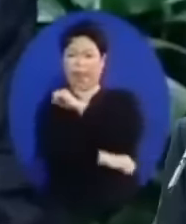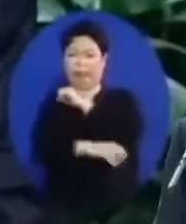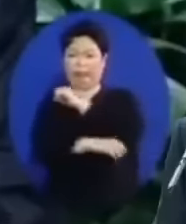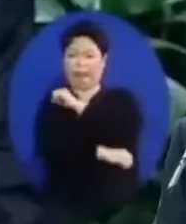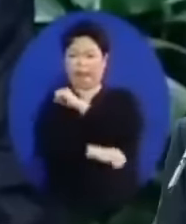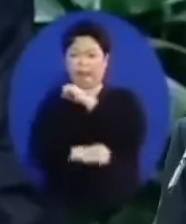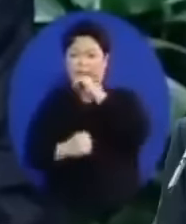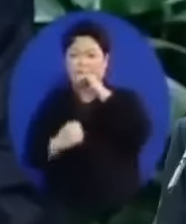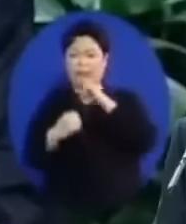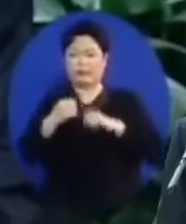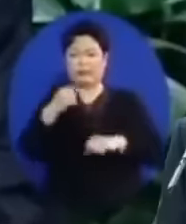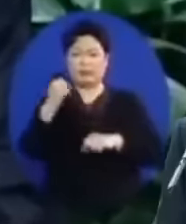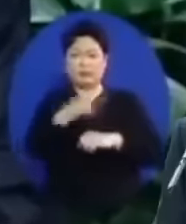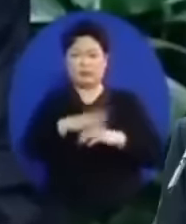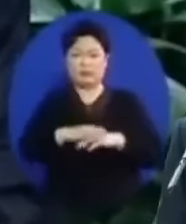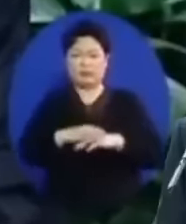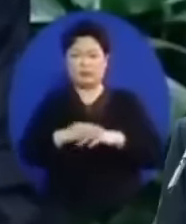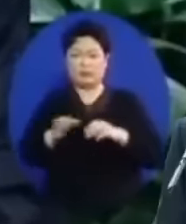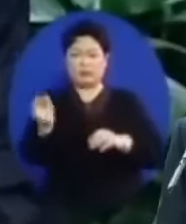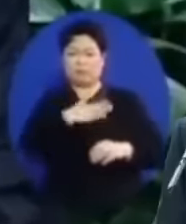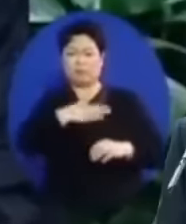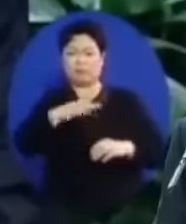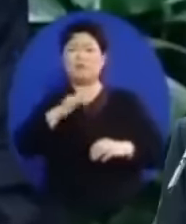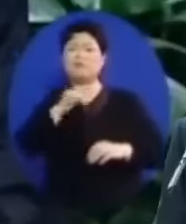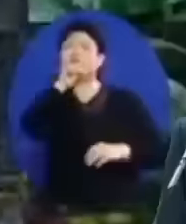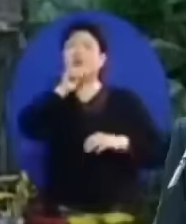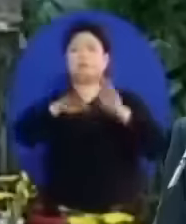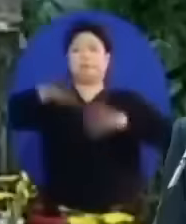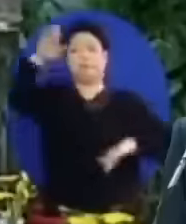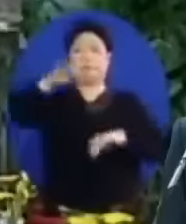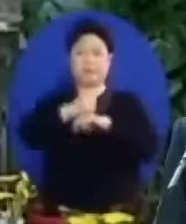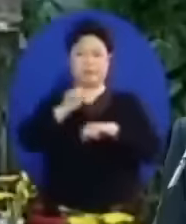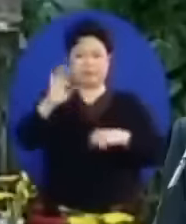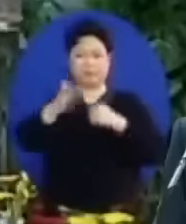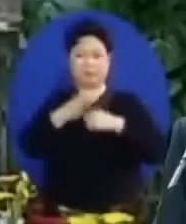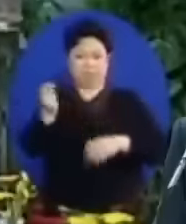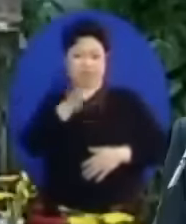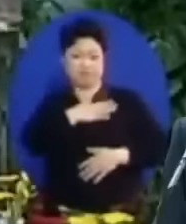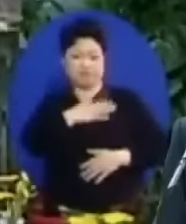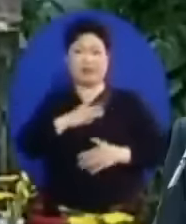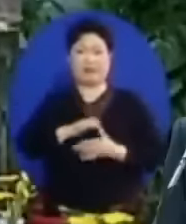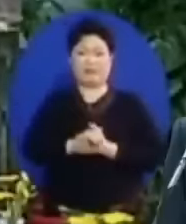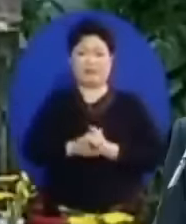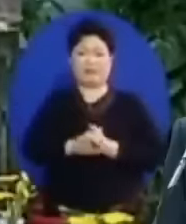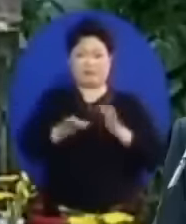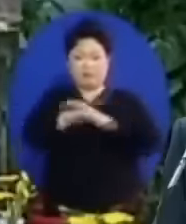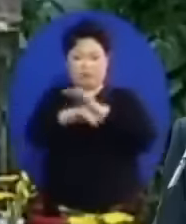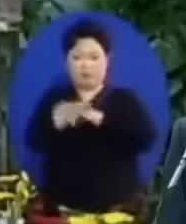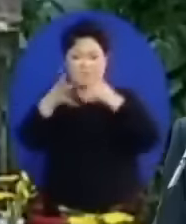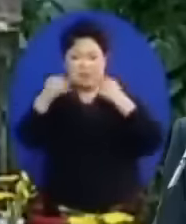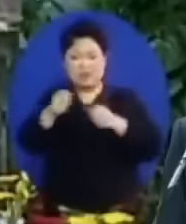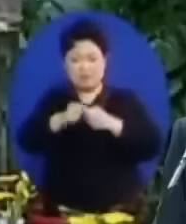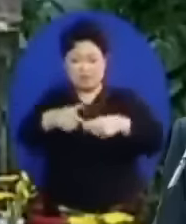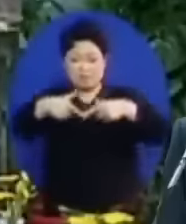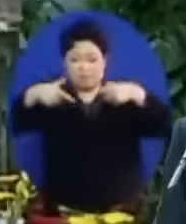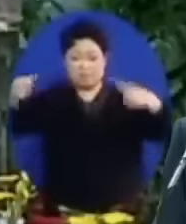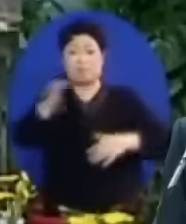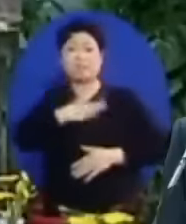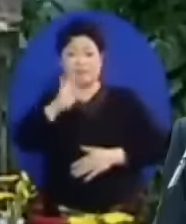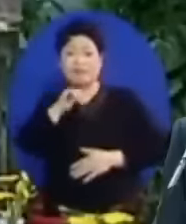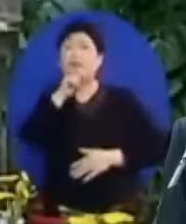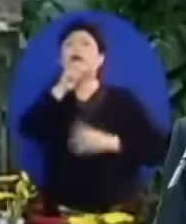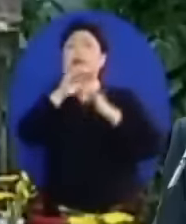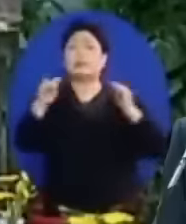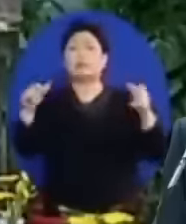심하고 또 빈부격차가 심해지는 것입니다. 부자는 투자를 많이 해서 점점 부자가 되고